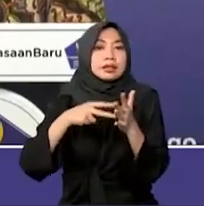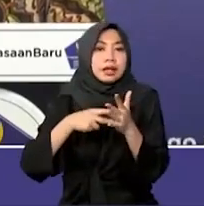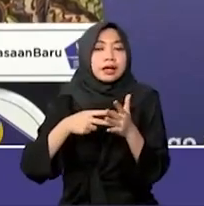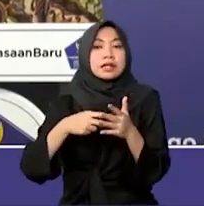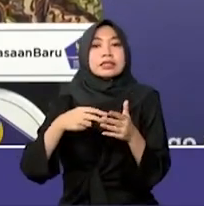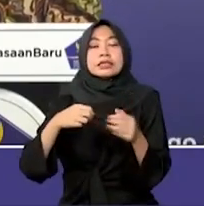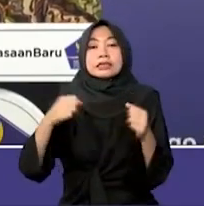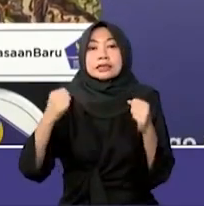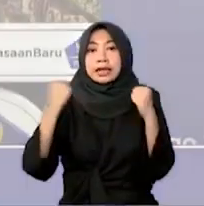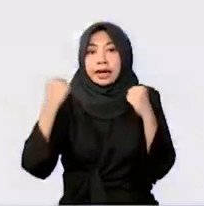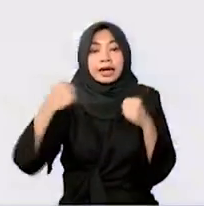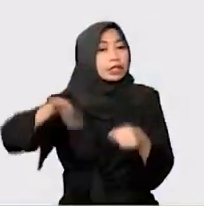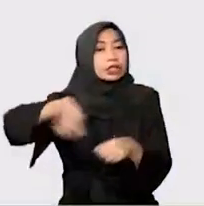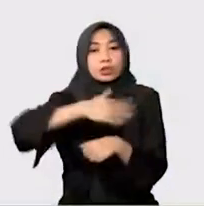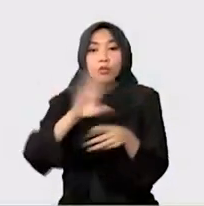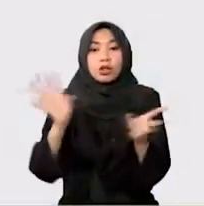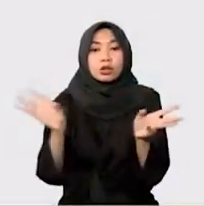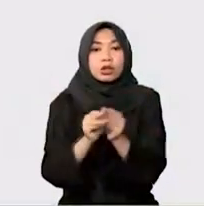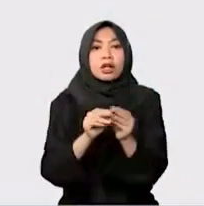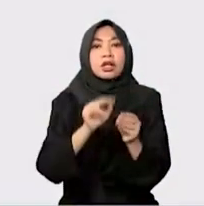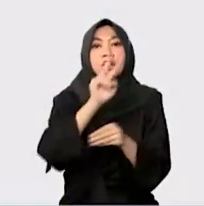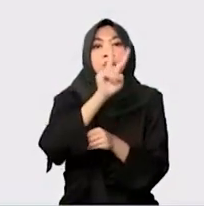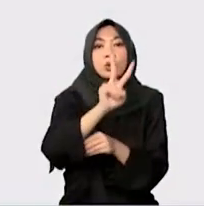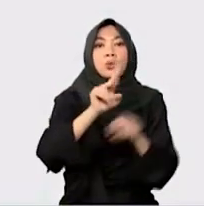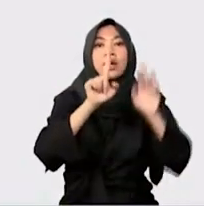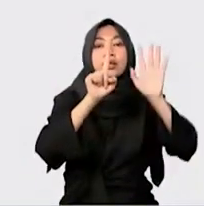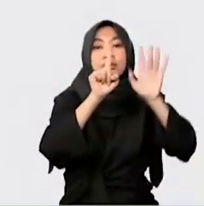keseluruhan sembuh menjadi